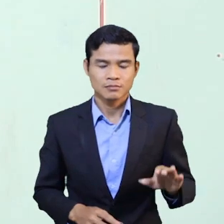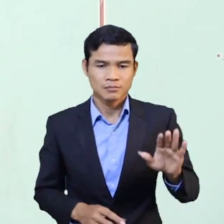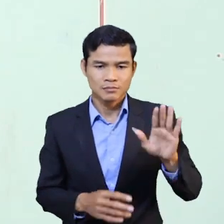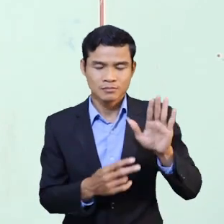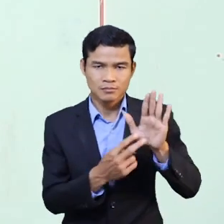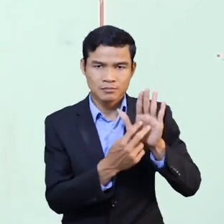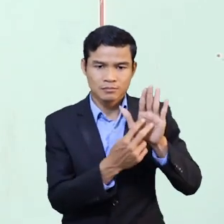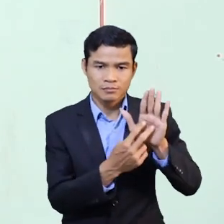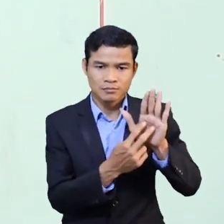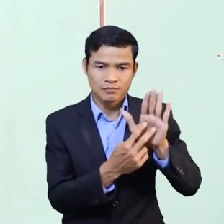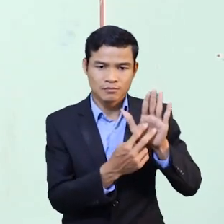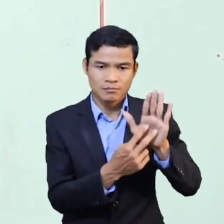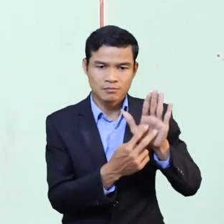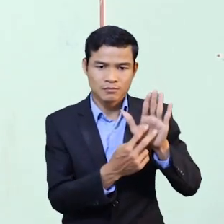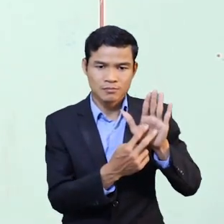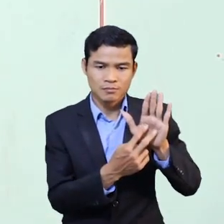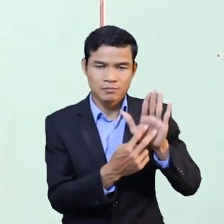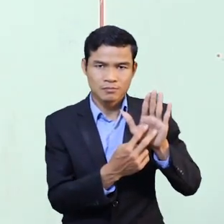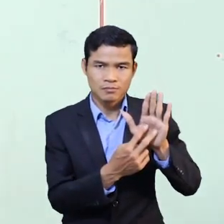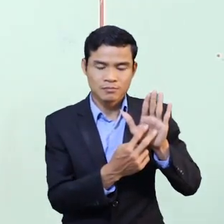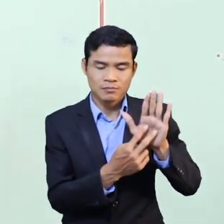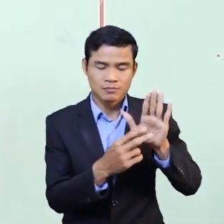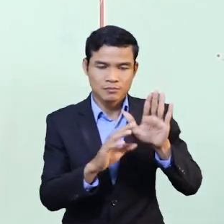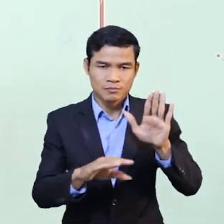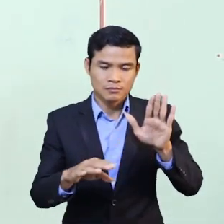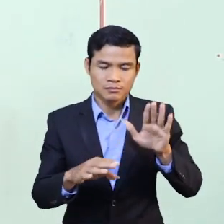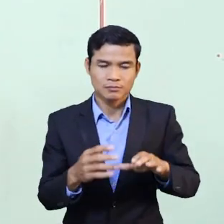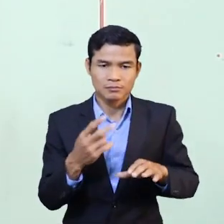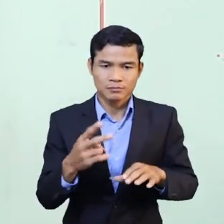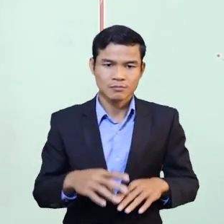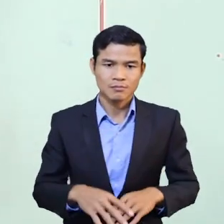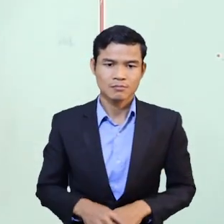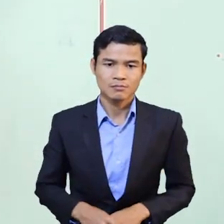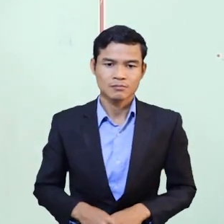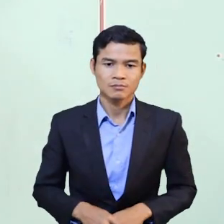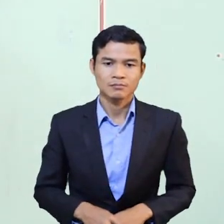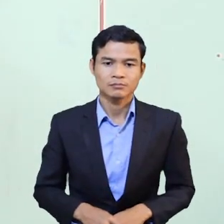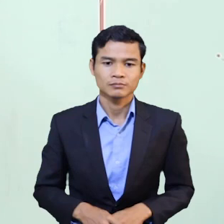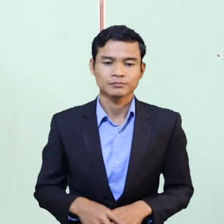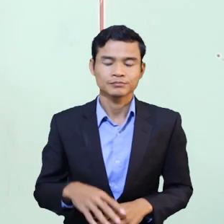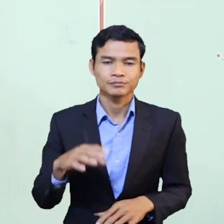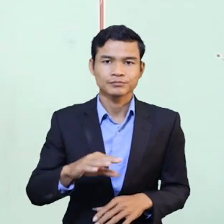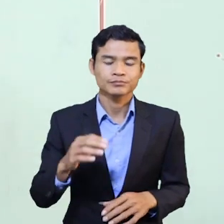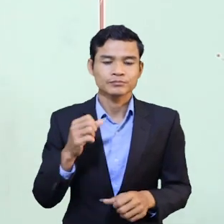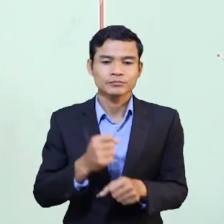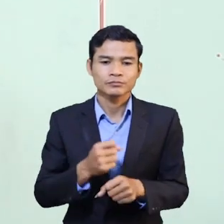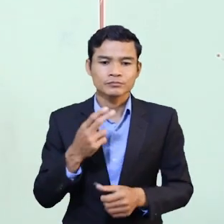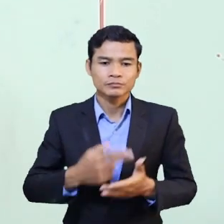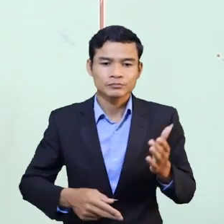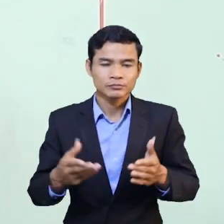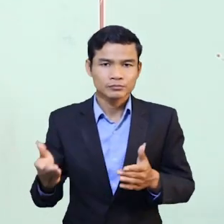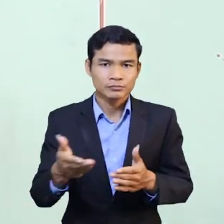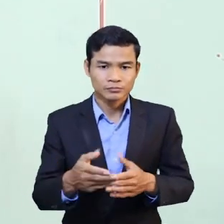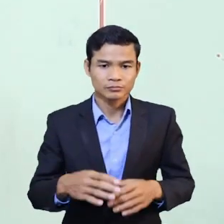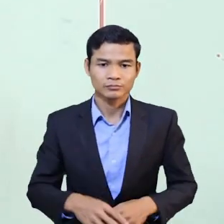tan tan chà là con mơ mơ chà ta quất công phong thở với con